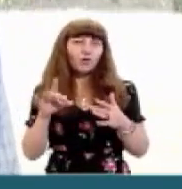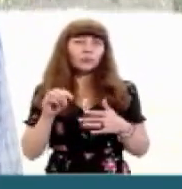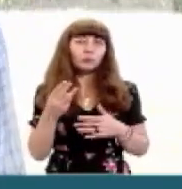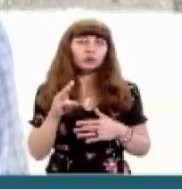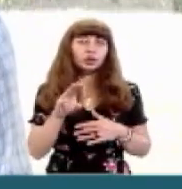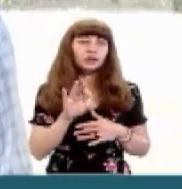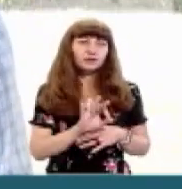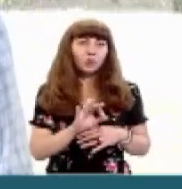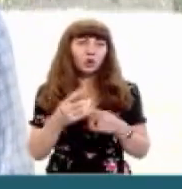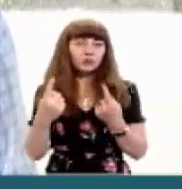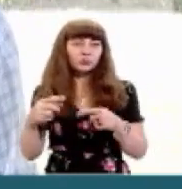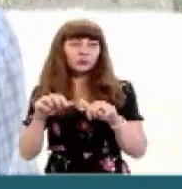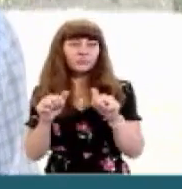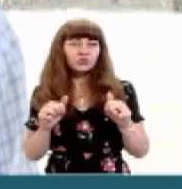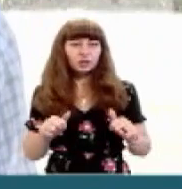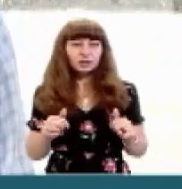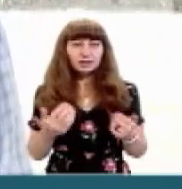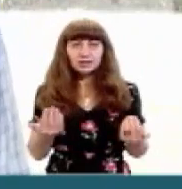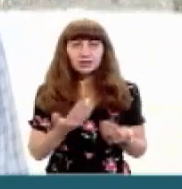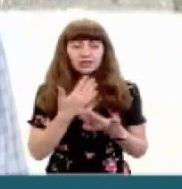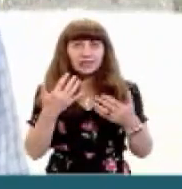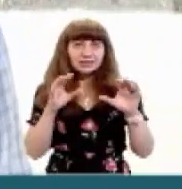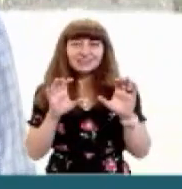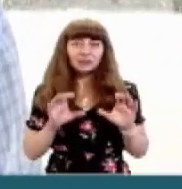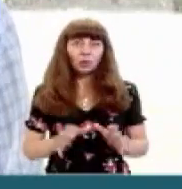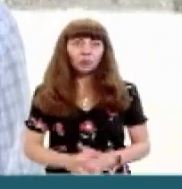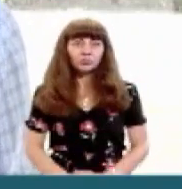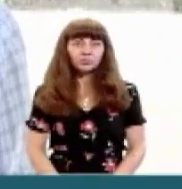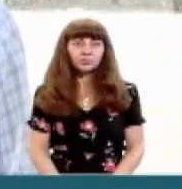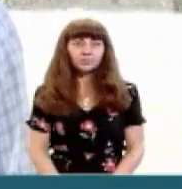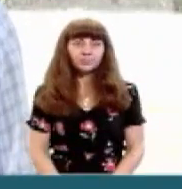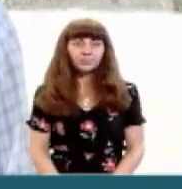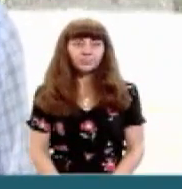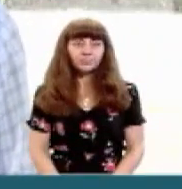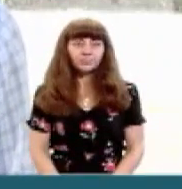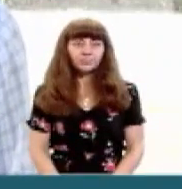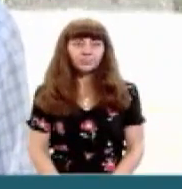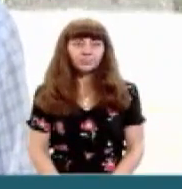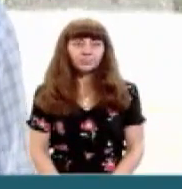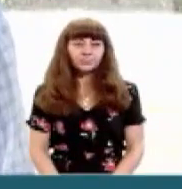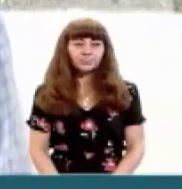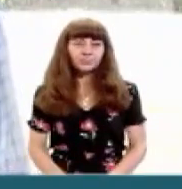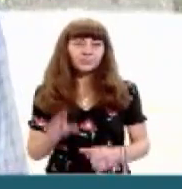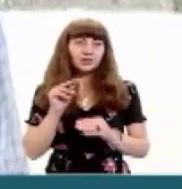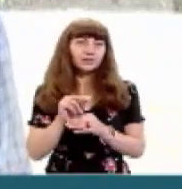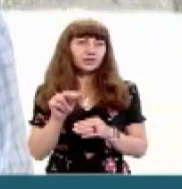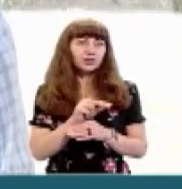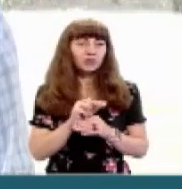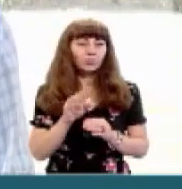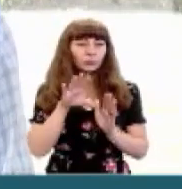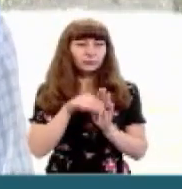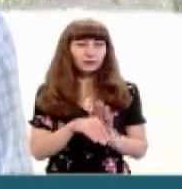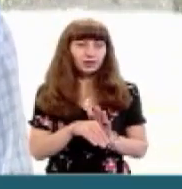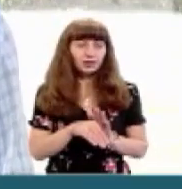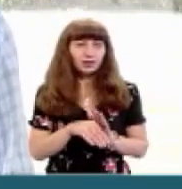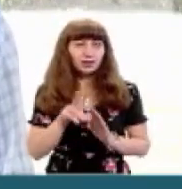имуществом. Остальные формы, сейчас они вне закона. Изменения до конца года будут внесены. И, как